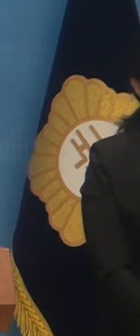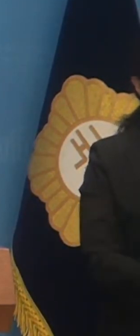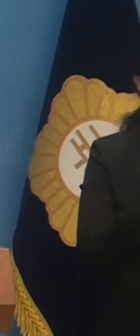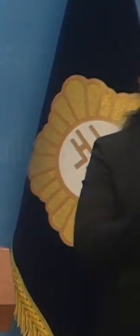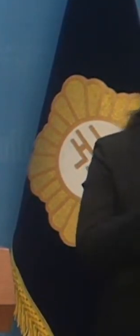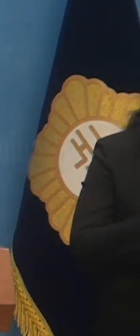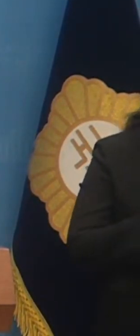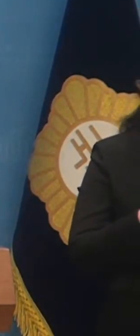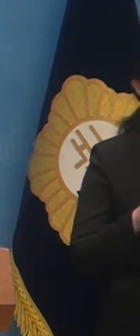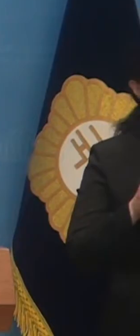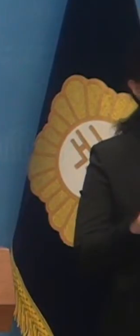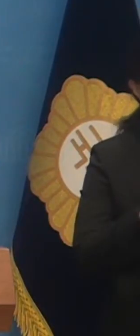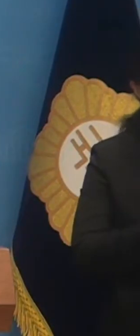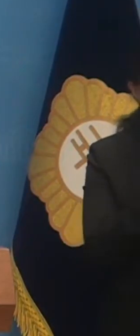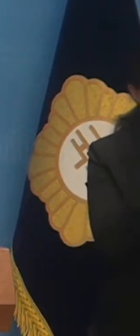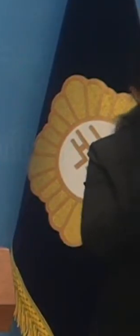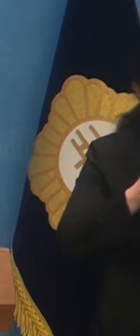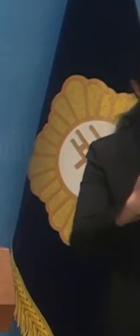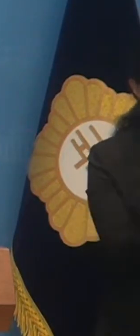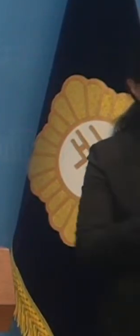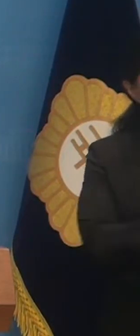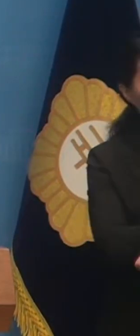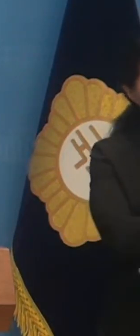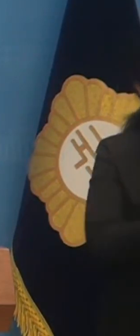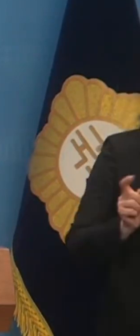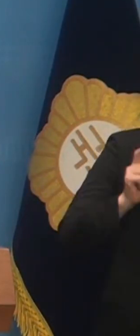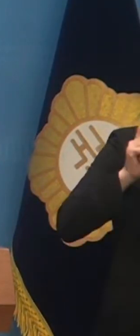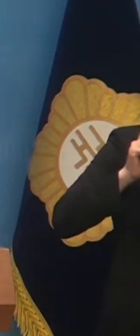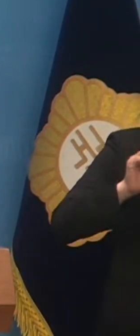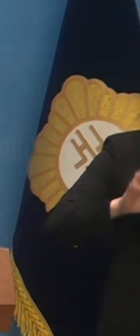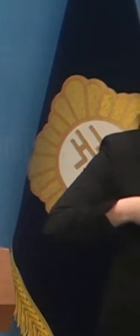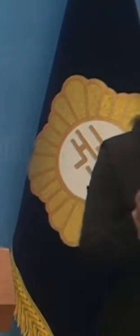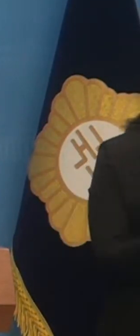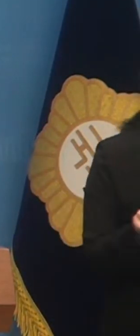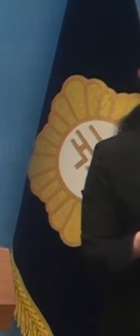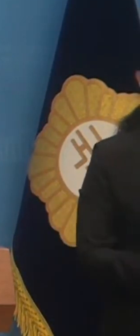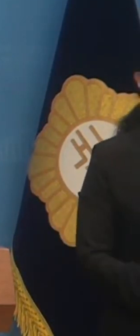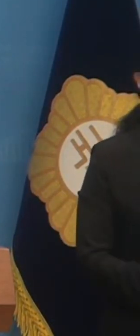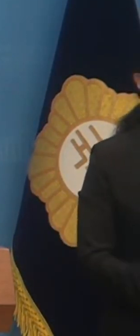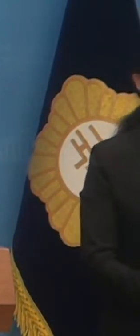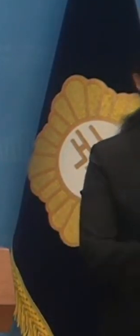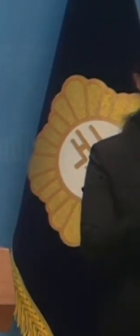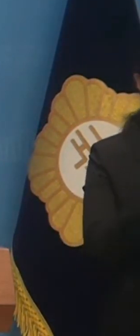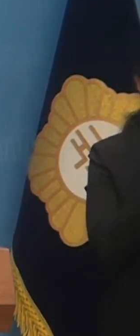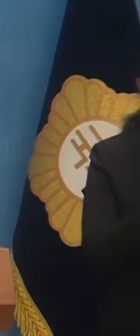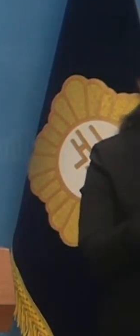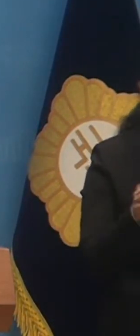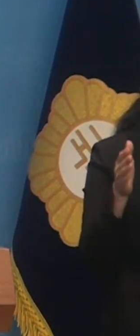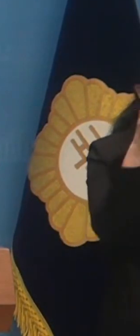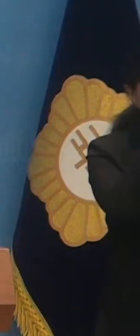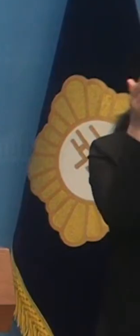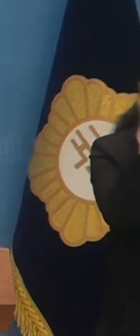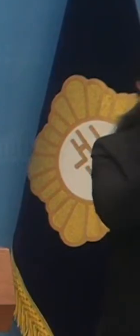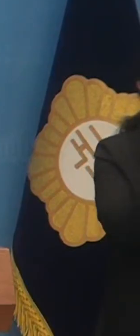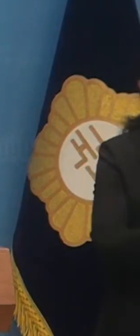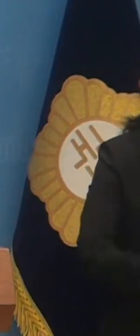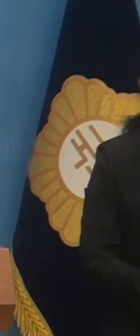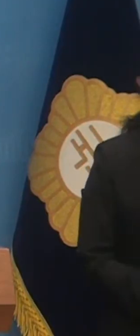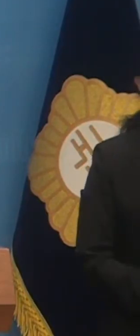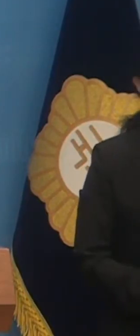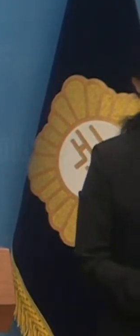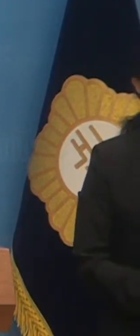반성도 쇄신도 없이 당권 싸움만 벌이는 국민의힘, 도대체 어디로 갈 작정입니까?